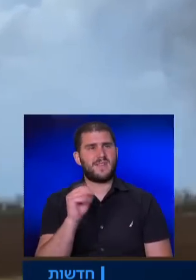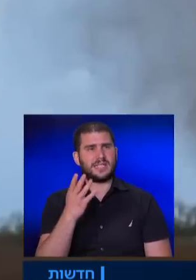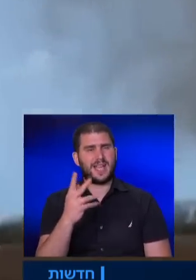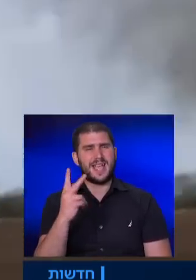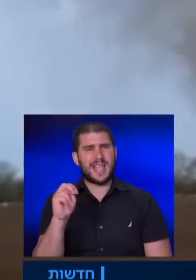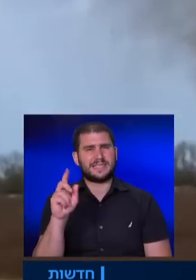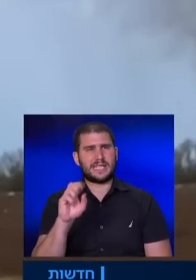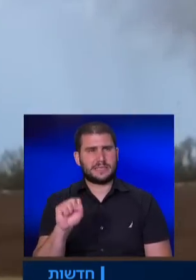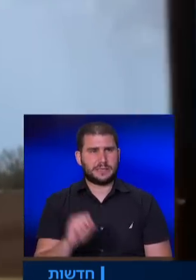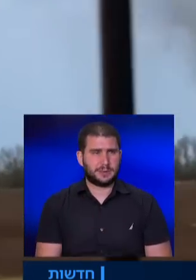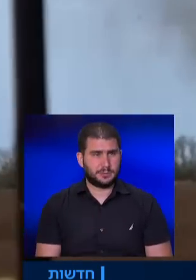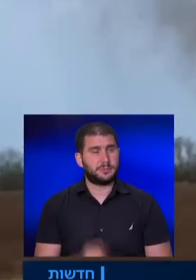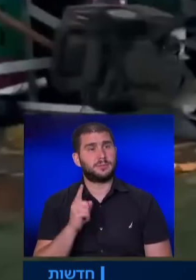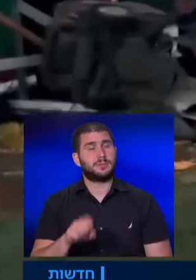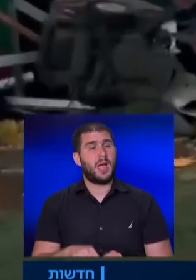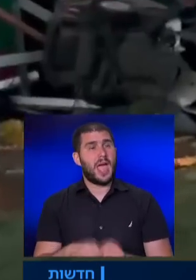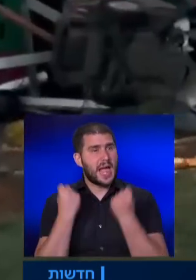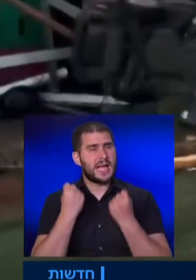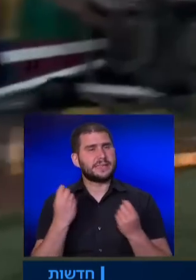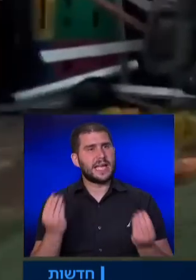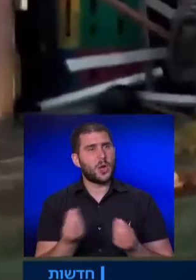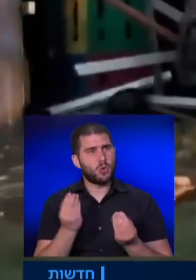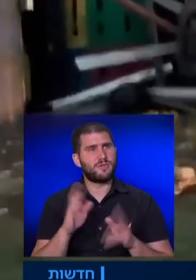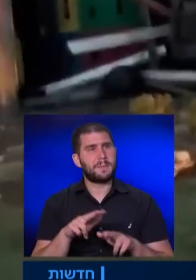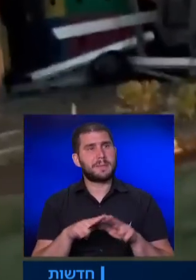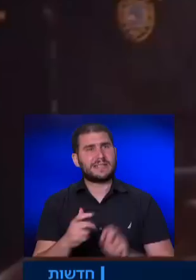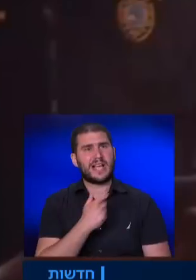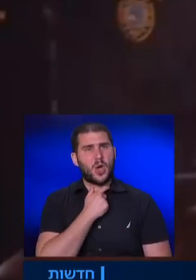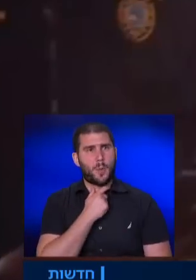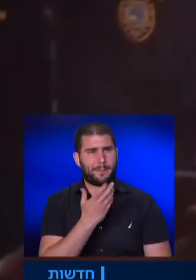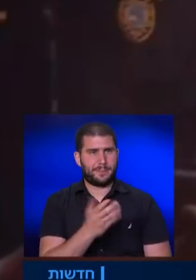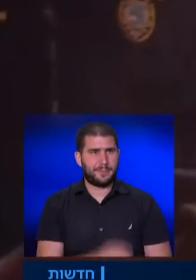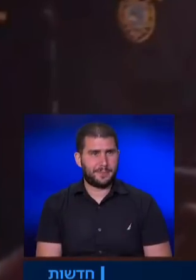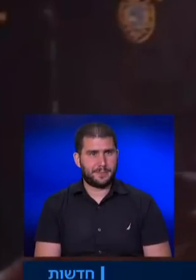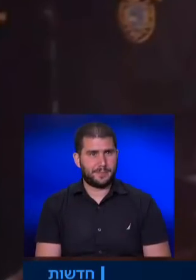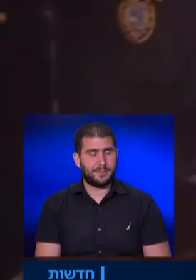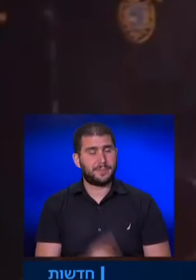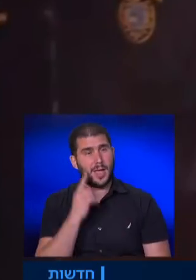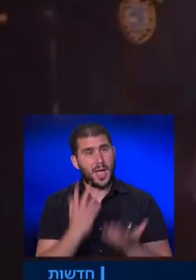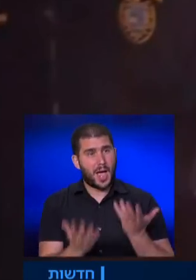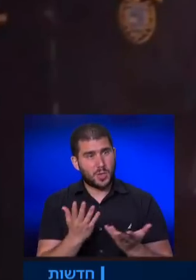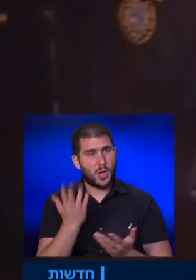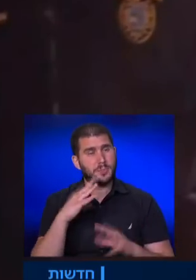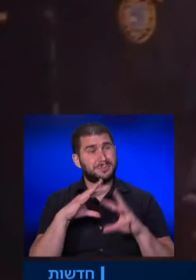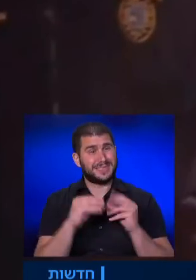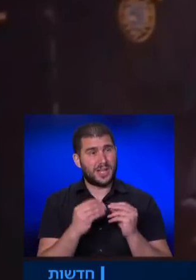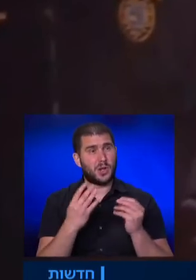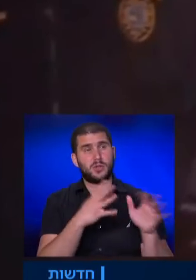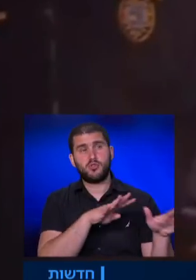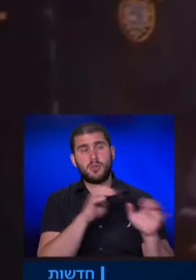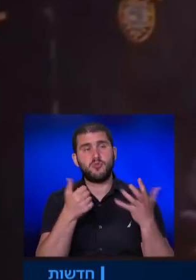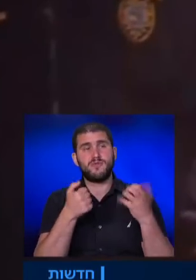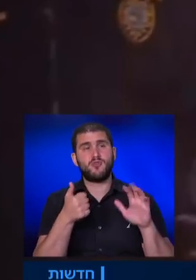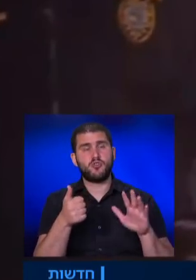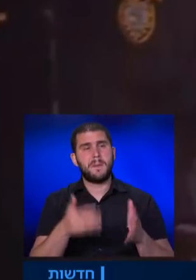בנברסקה וקנזס. נגרם הרס לרכוש והוכרז מצב חירום. Total in the path there were